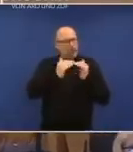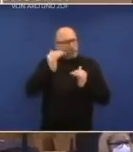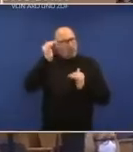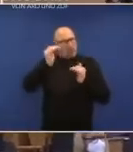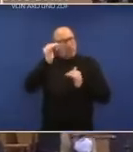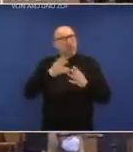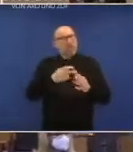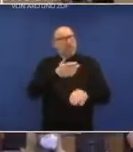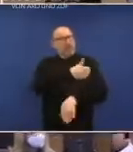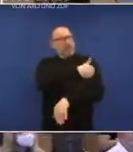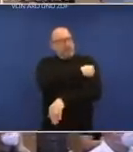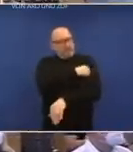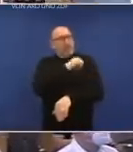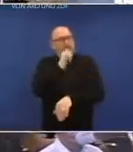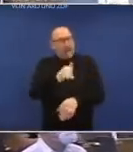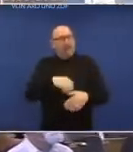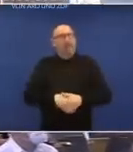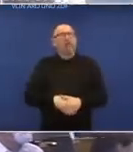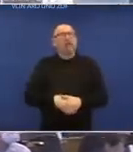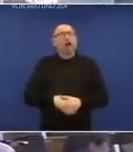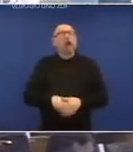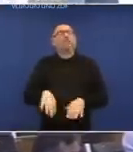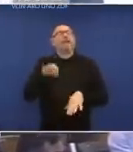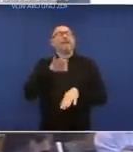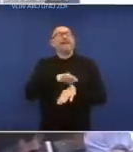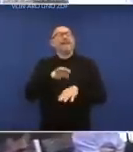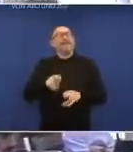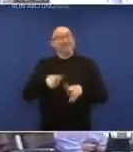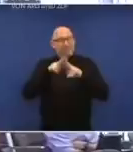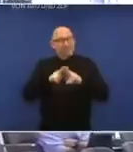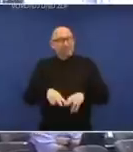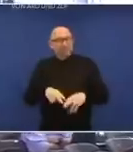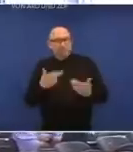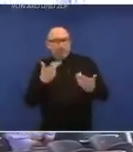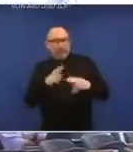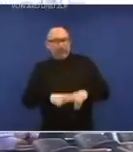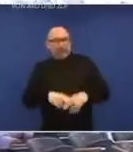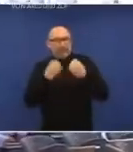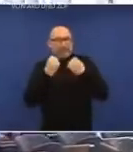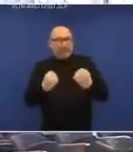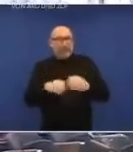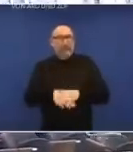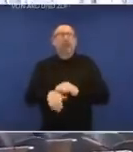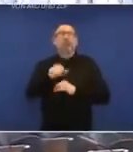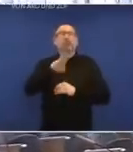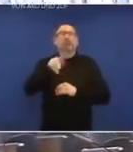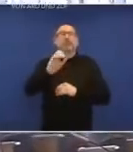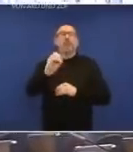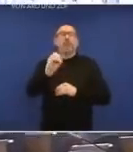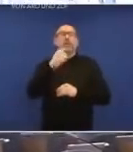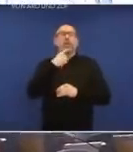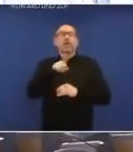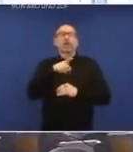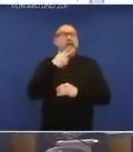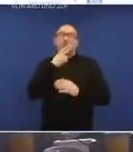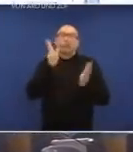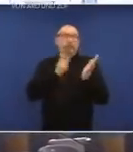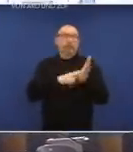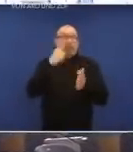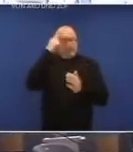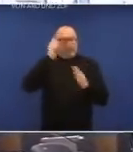Rechtssicherheit haben die Ärzte denn, wenn keine Empfehlung der STIKO vorliegt, dass diese Impfungen sinnvoll